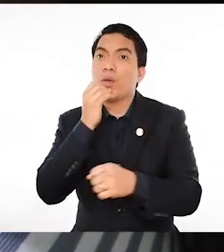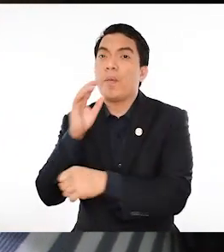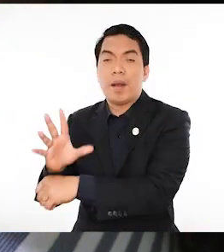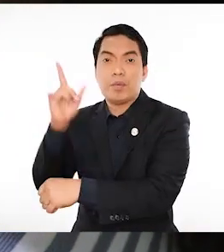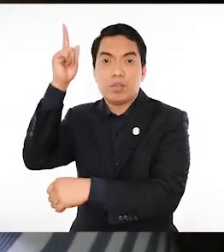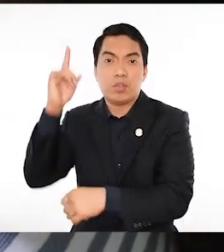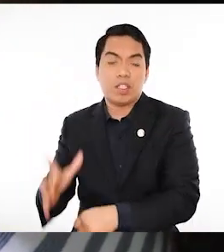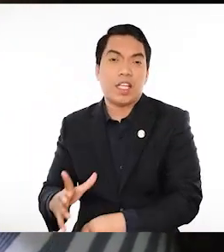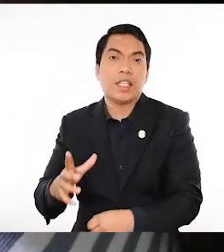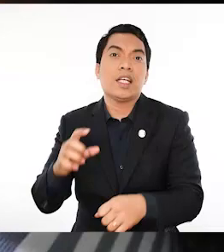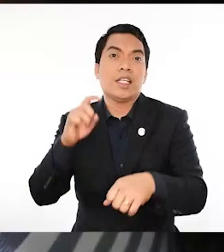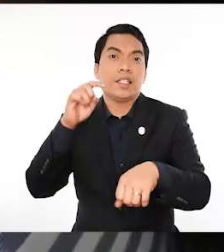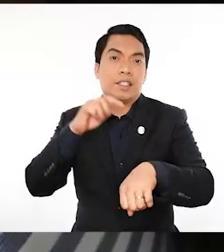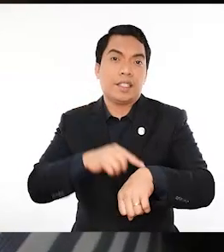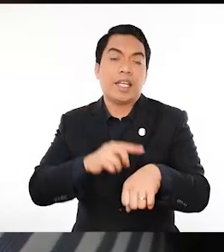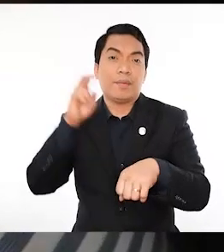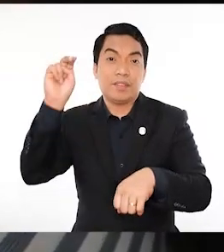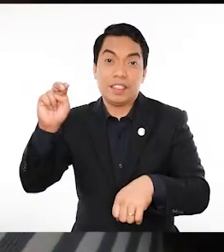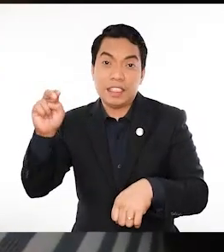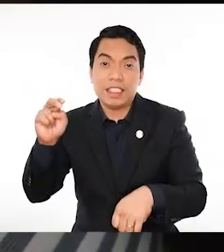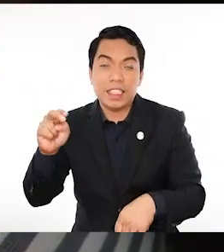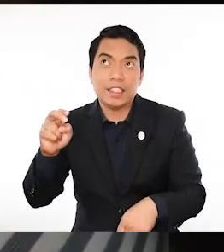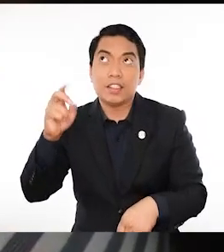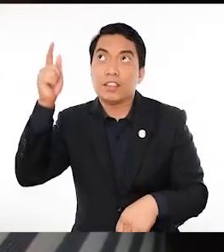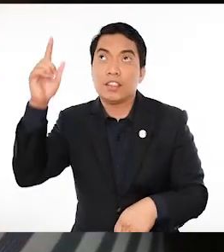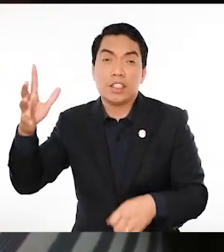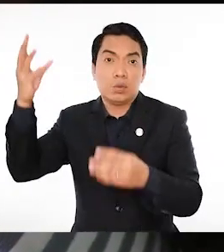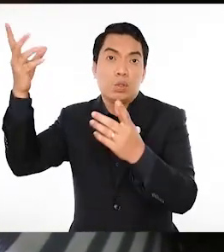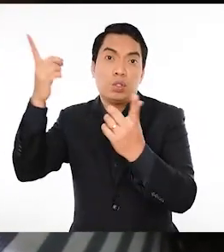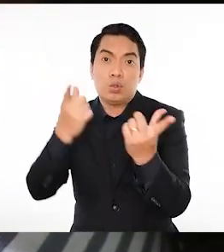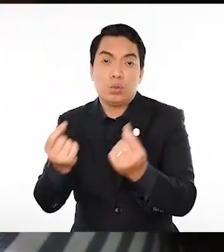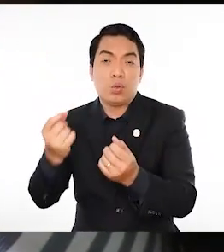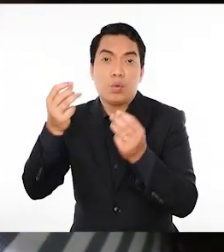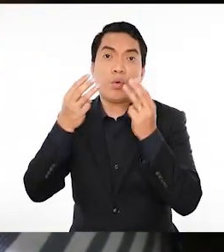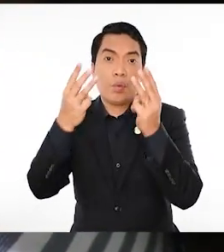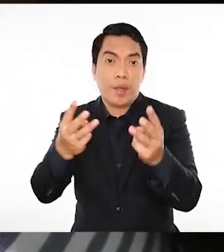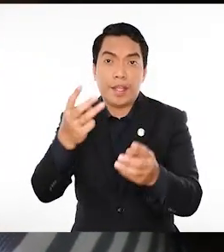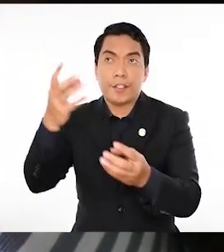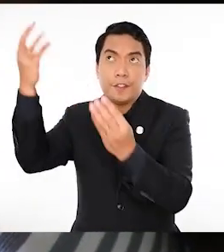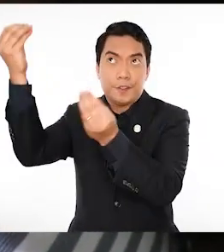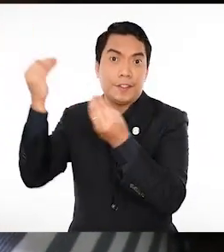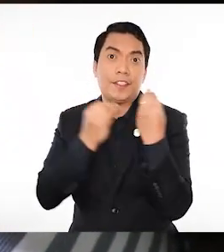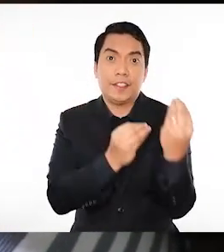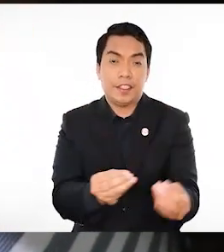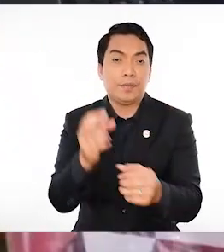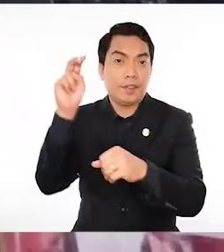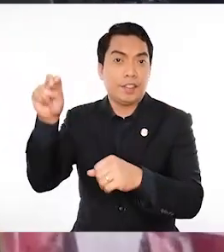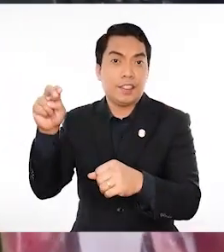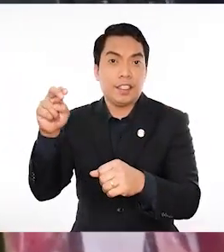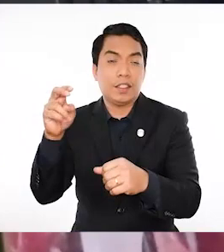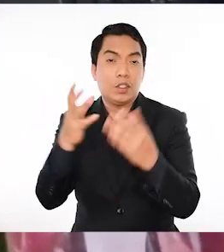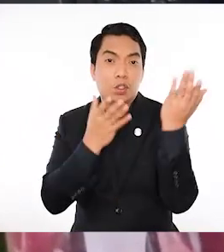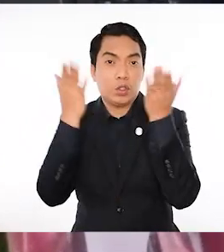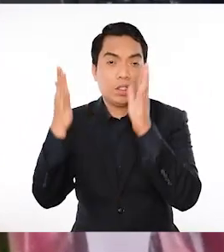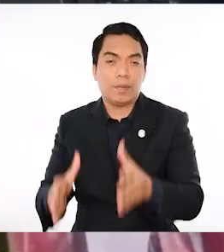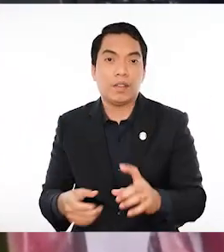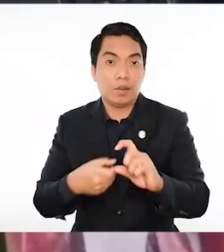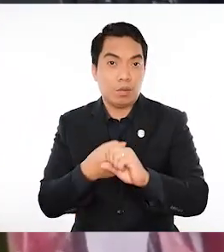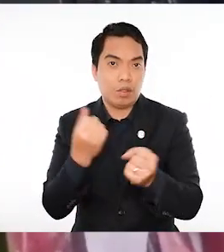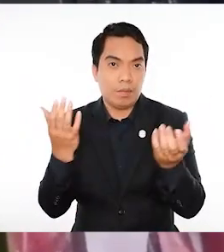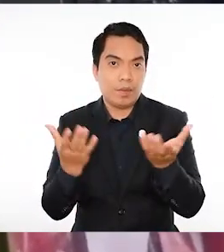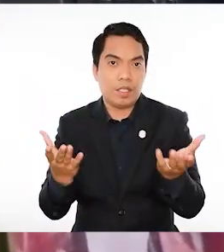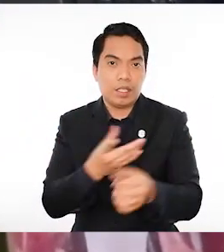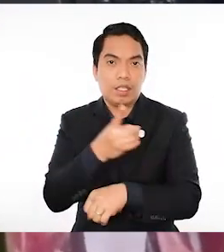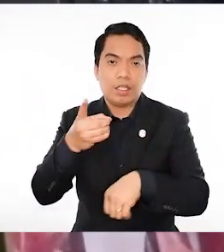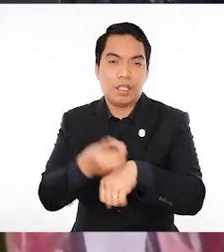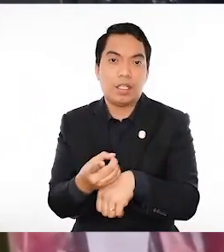ng pangangailangan ay gagawa siya ng paraan para ibigay ang kailangan ng kanyang mga hinirang. Mula po dito